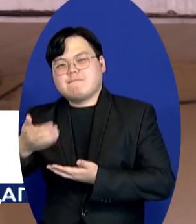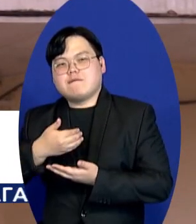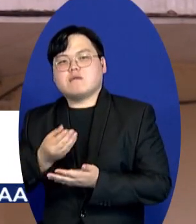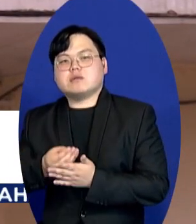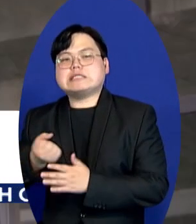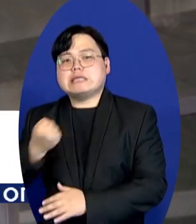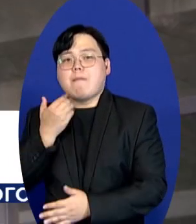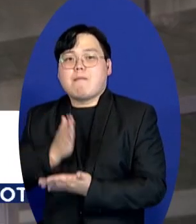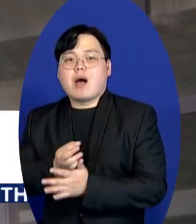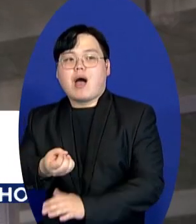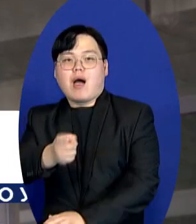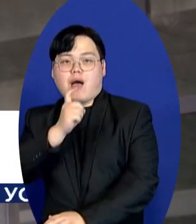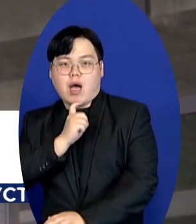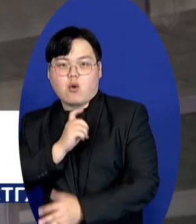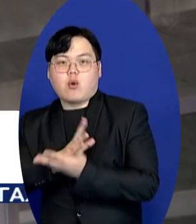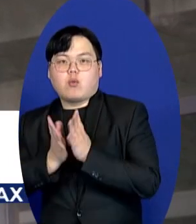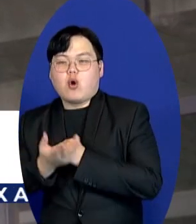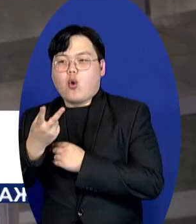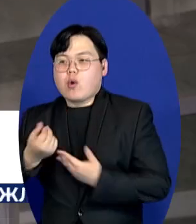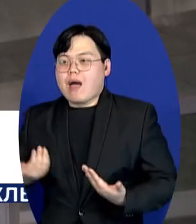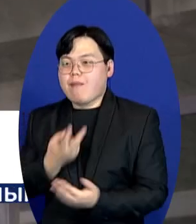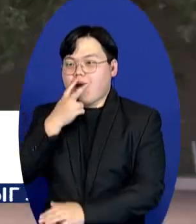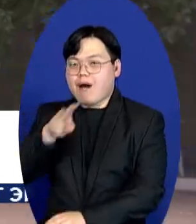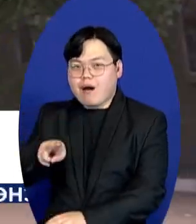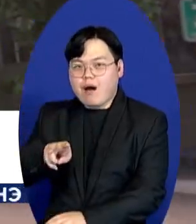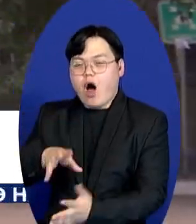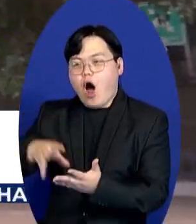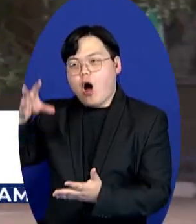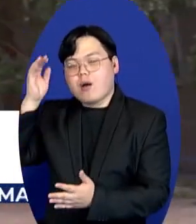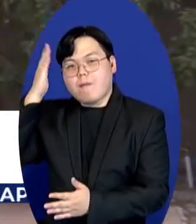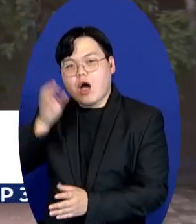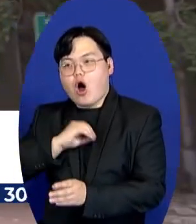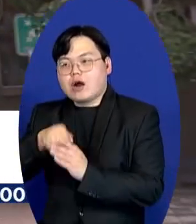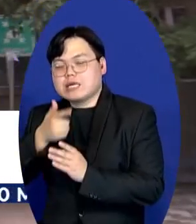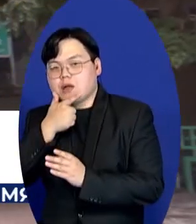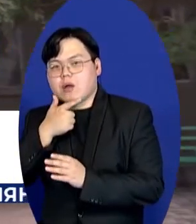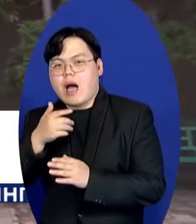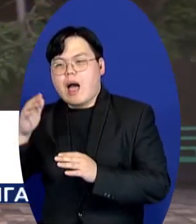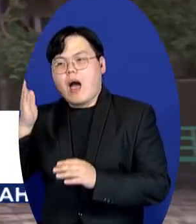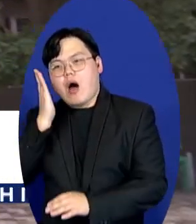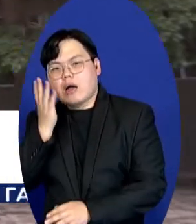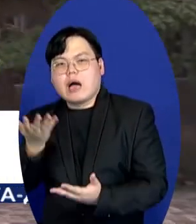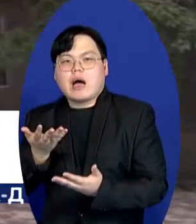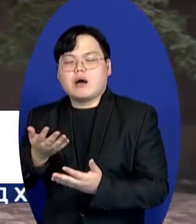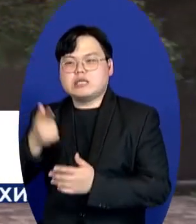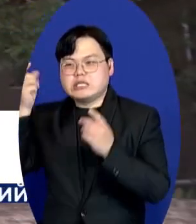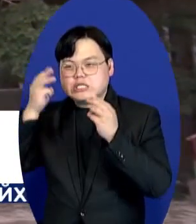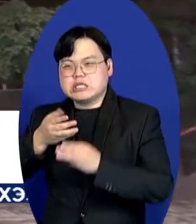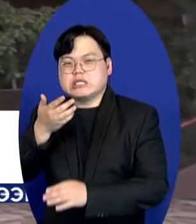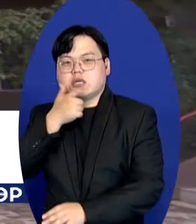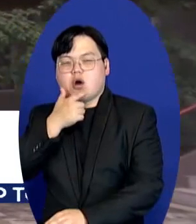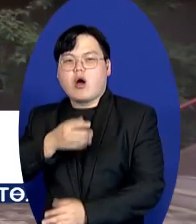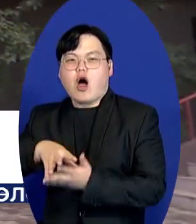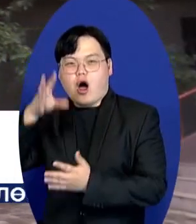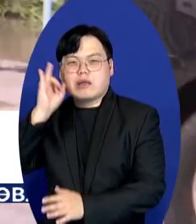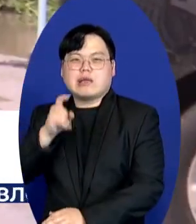гэх хариулт өгч байгаа ч бодит байдал дээр оюутны байранд орч чадаагүй байх газараа шийдэж чадахгүй маш олон оюутан байдаг гэдгийг тэдний төлөөллөлүүд хэлж